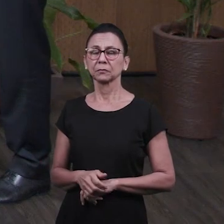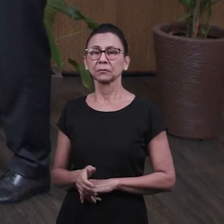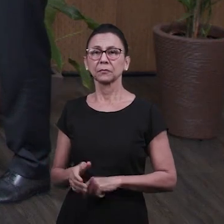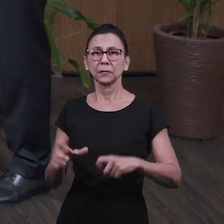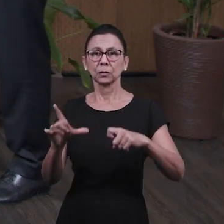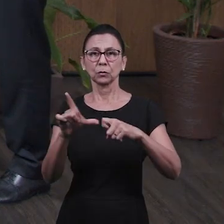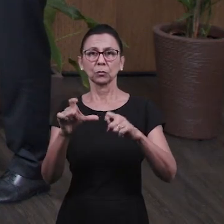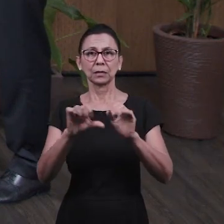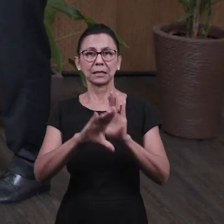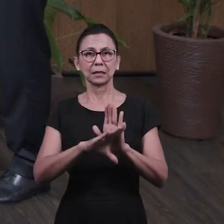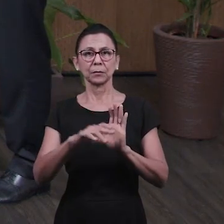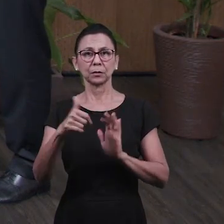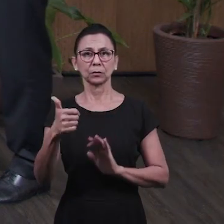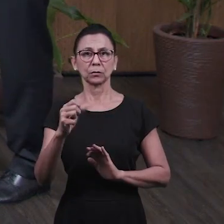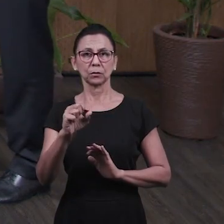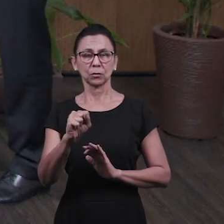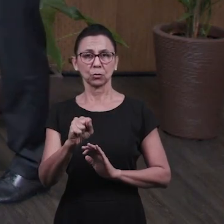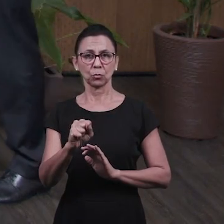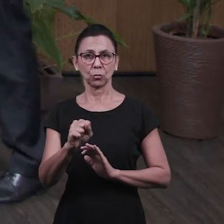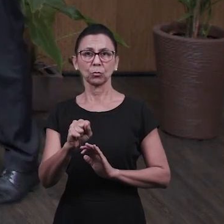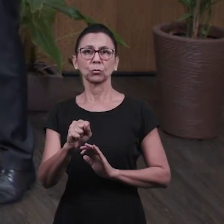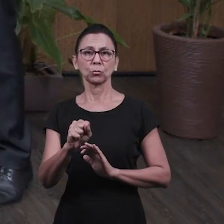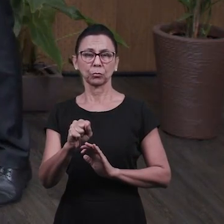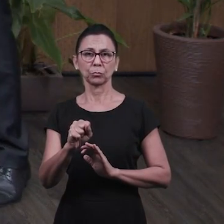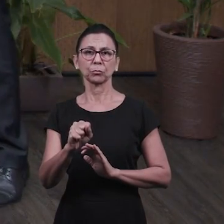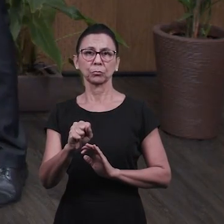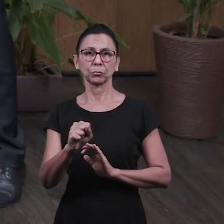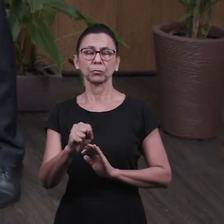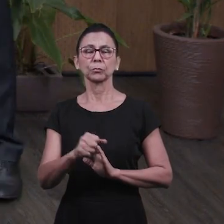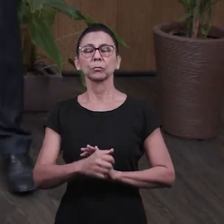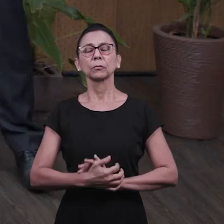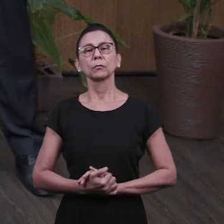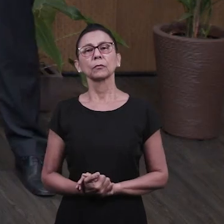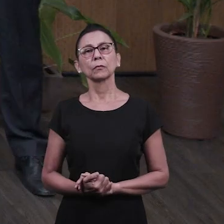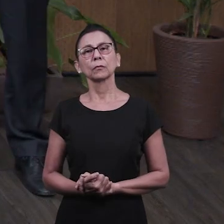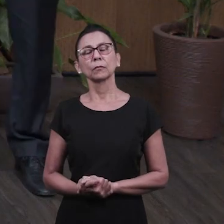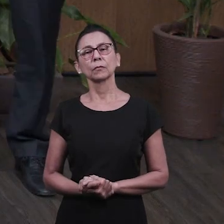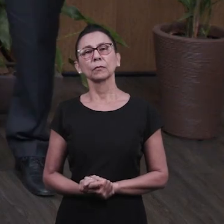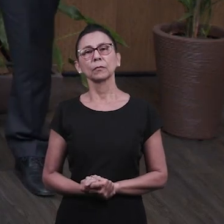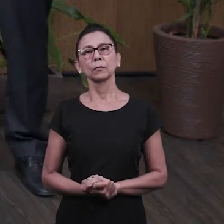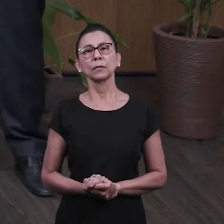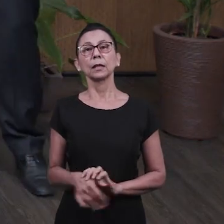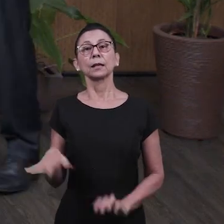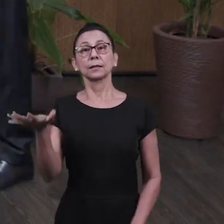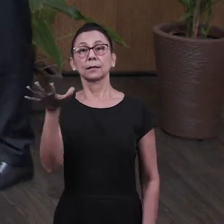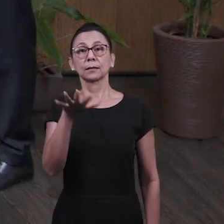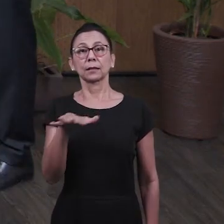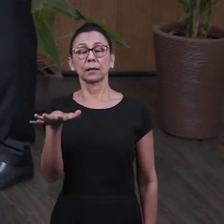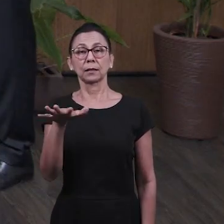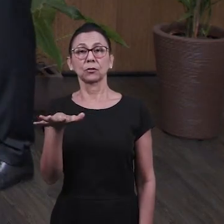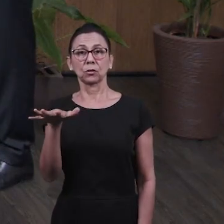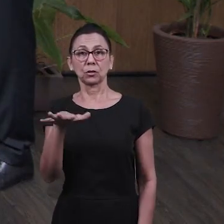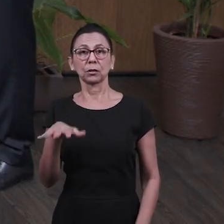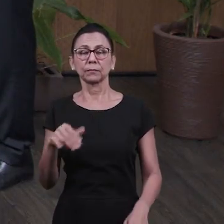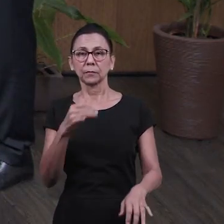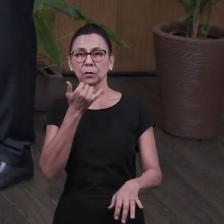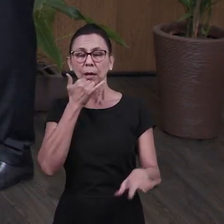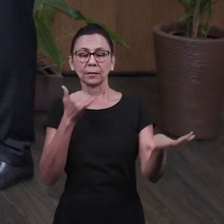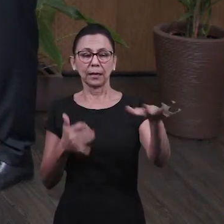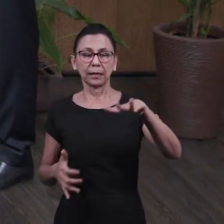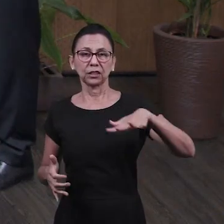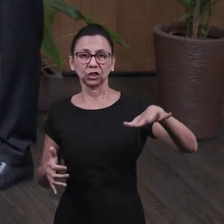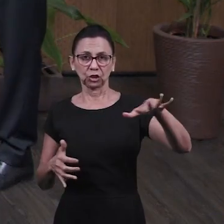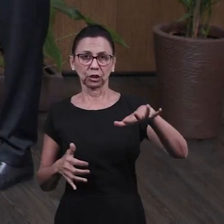décrit par Luc au chapitre 18 de son évangile. Ce local